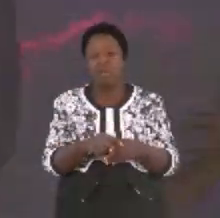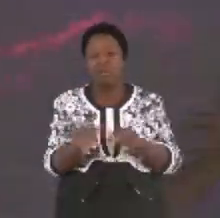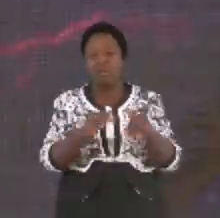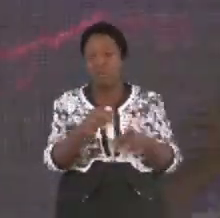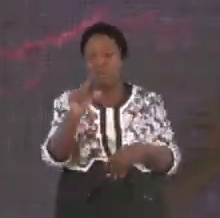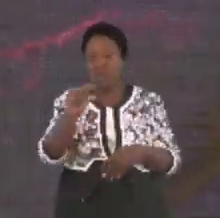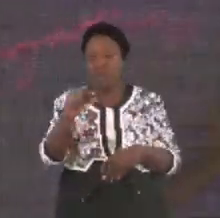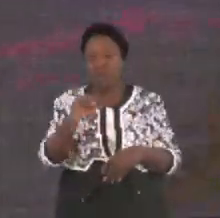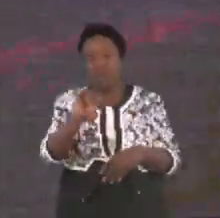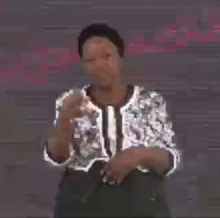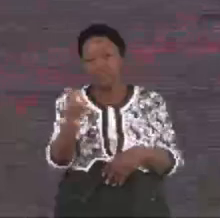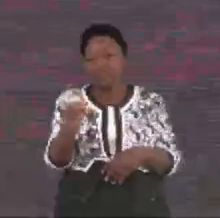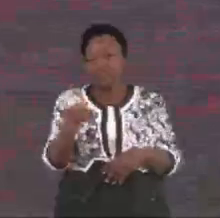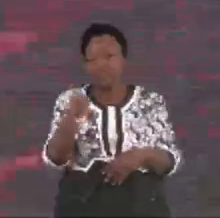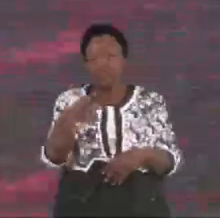Jean-Baptiste,